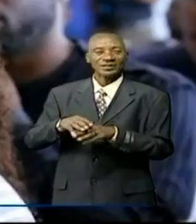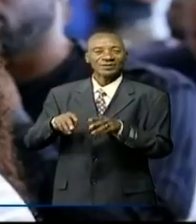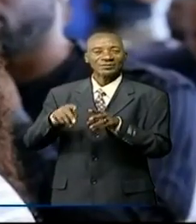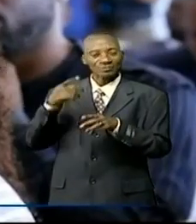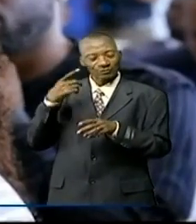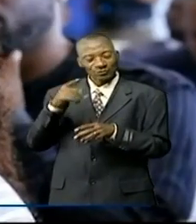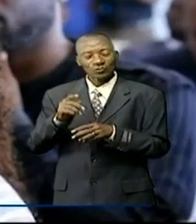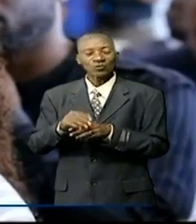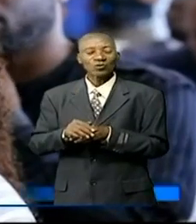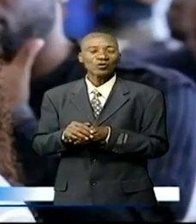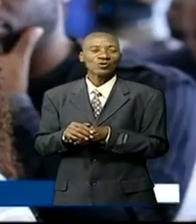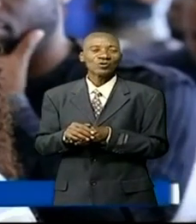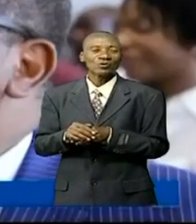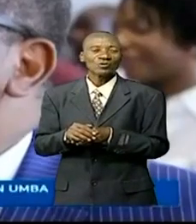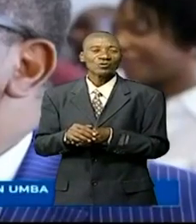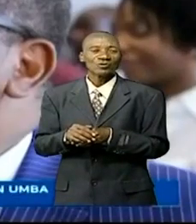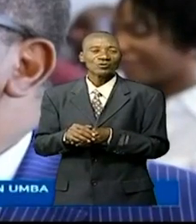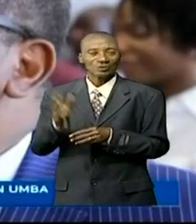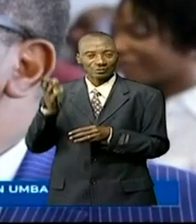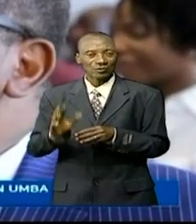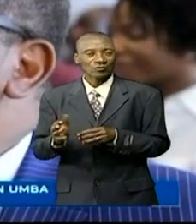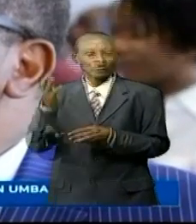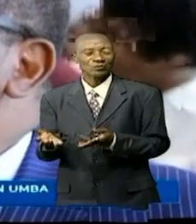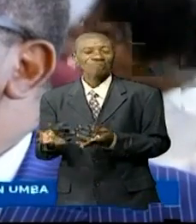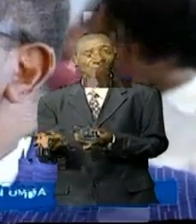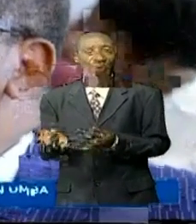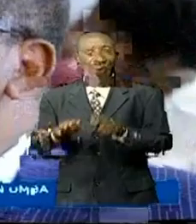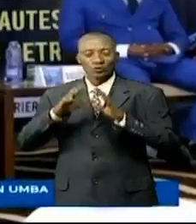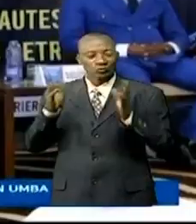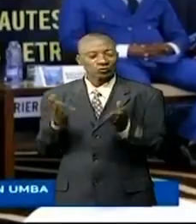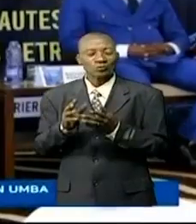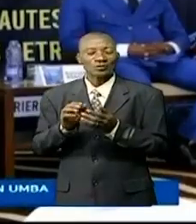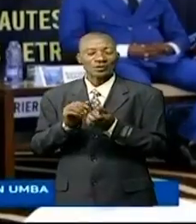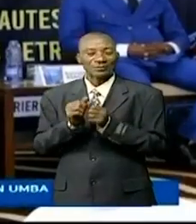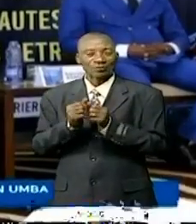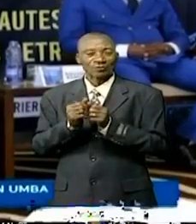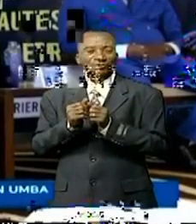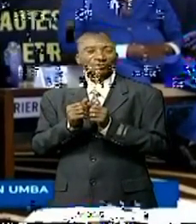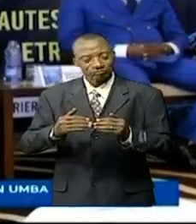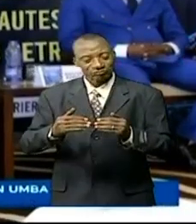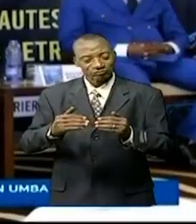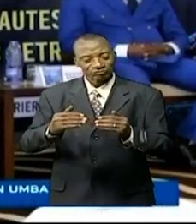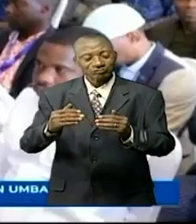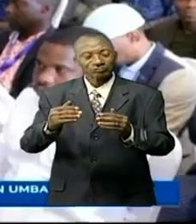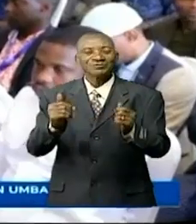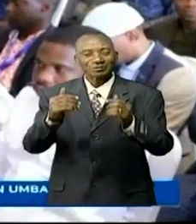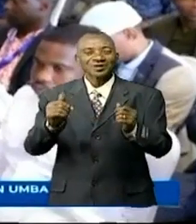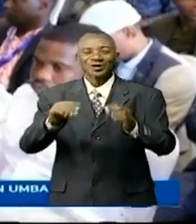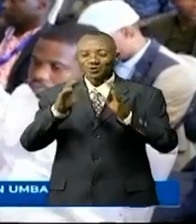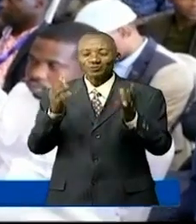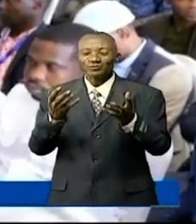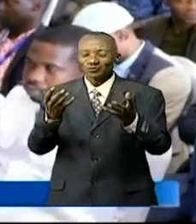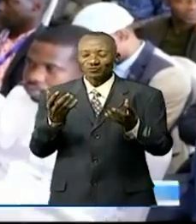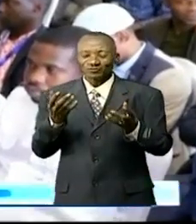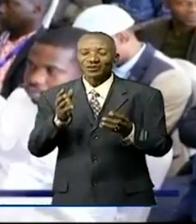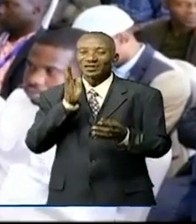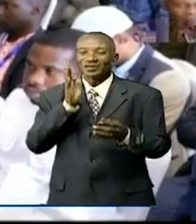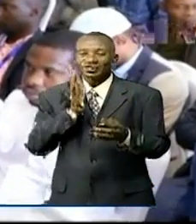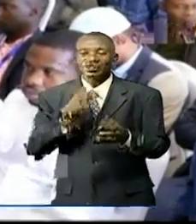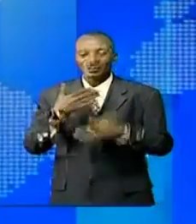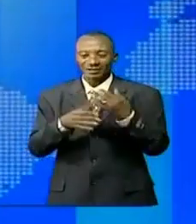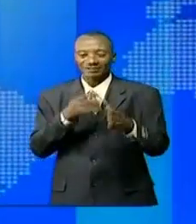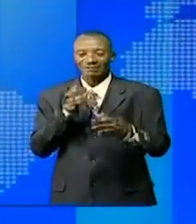pour l'entente cordiale, un atterrissage en douceur. Tous souhaitent maintenir le climat de confiance jusqu'à la 3e table